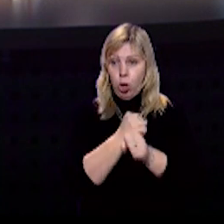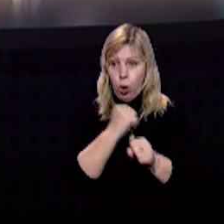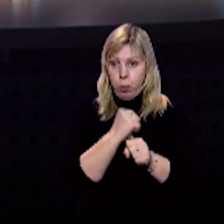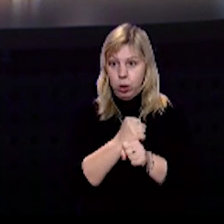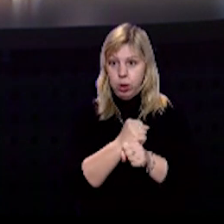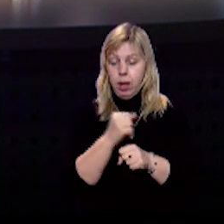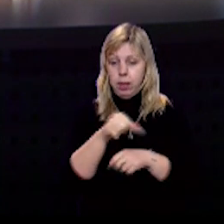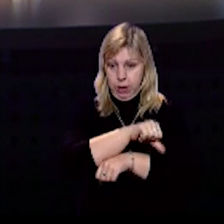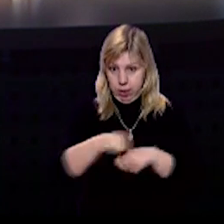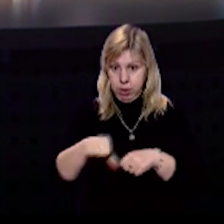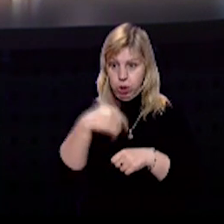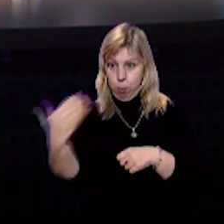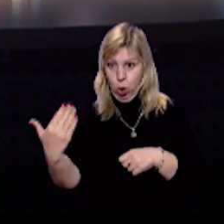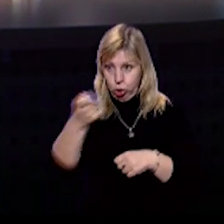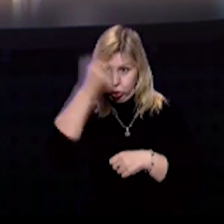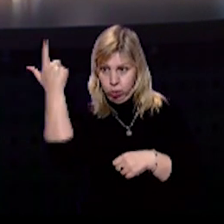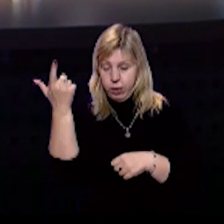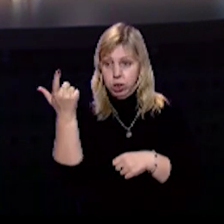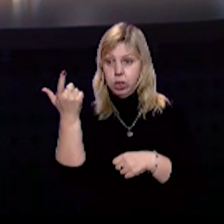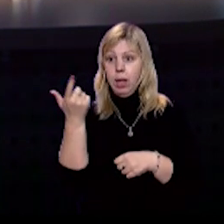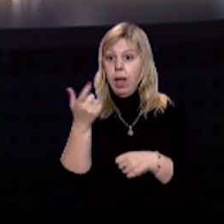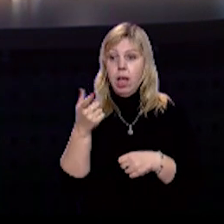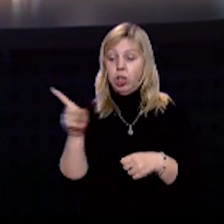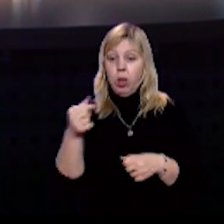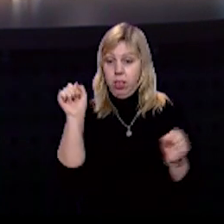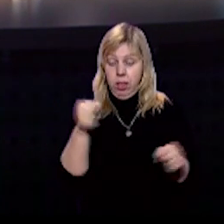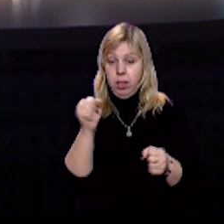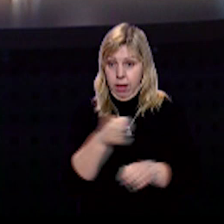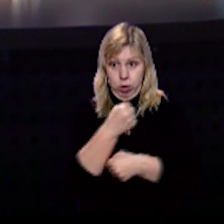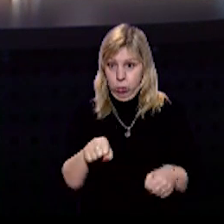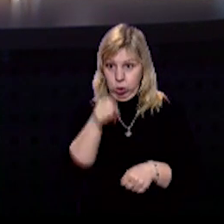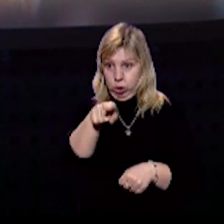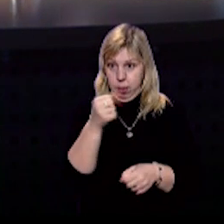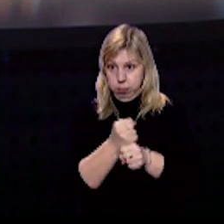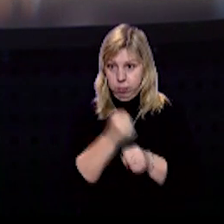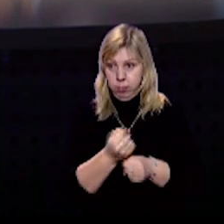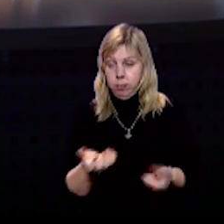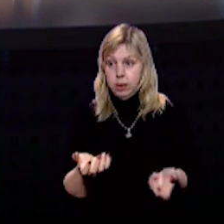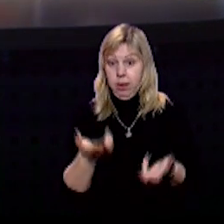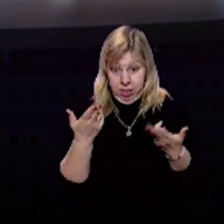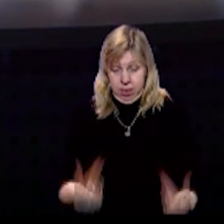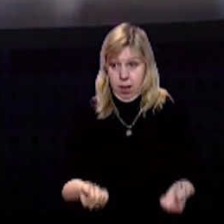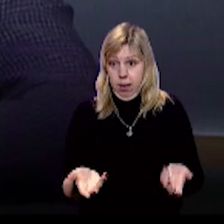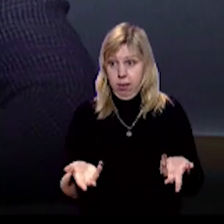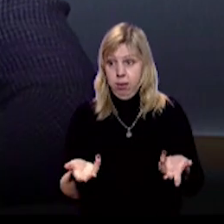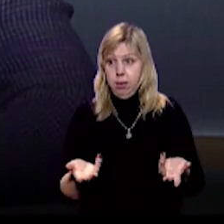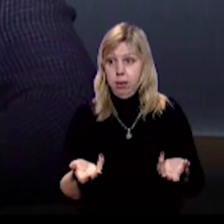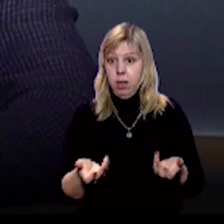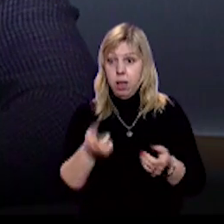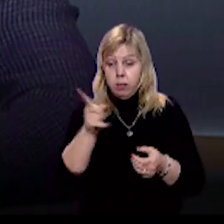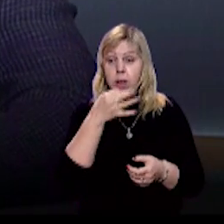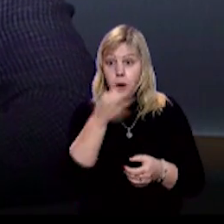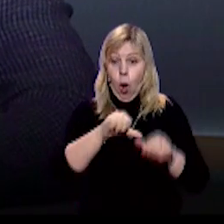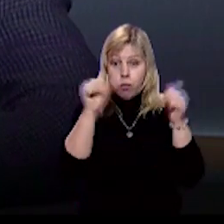робота митниці з боку Словаччини, саме неспроможність цього пропускного пункту. Ну так, ну, сказав Василь Іванович,